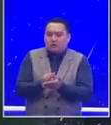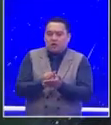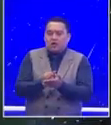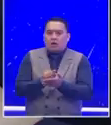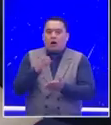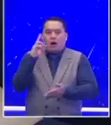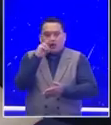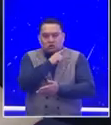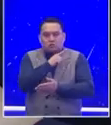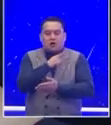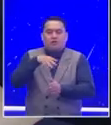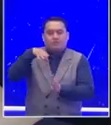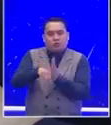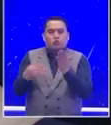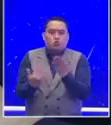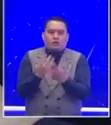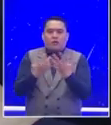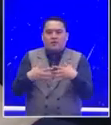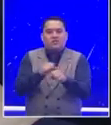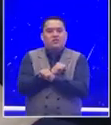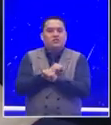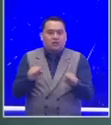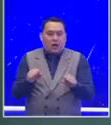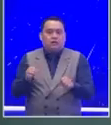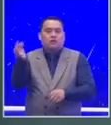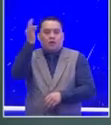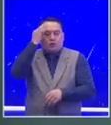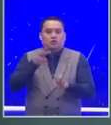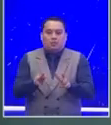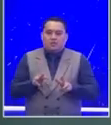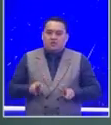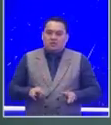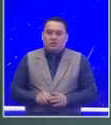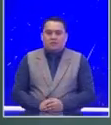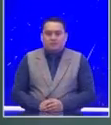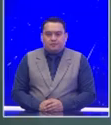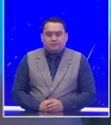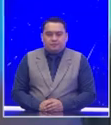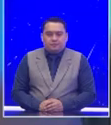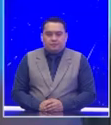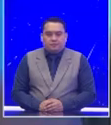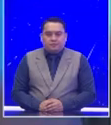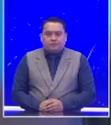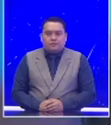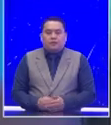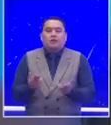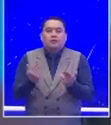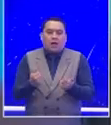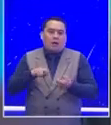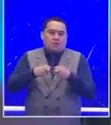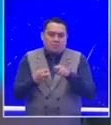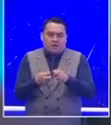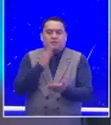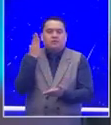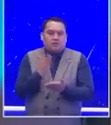допускать ошибок в внедрении нового механизма нельзя, еще раз напомнил министр образования. Конечно, проблемные вопросы